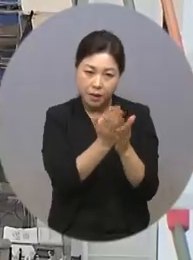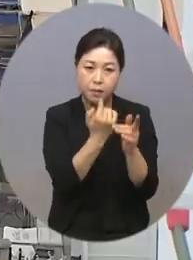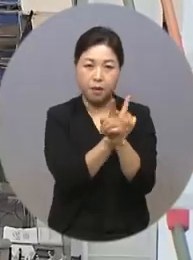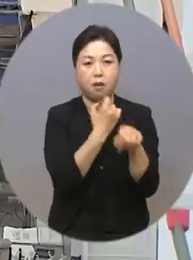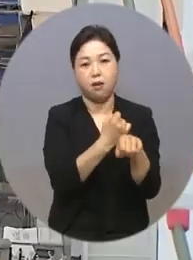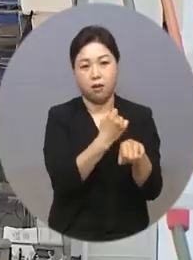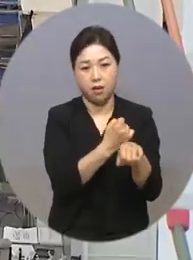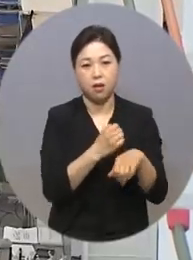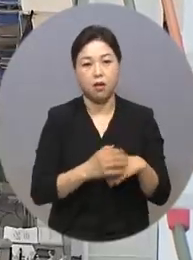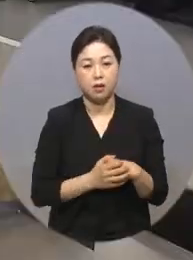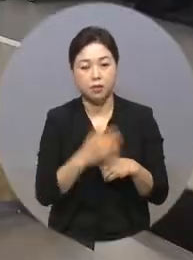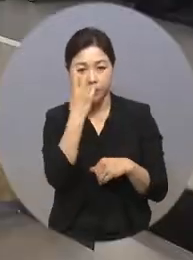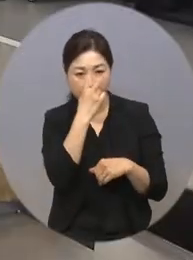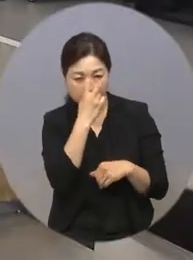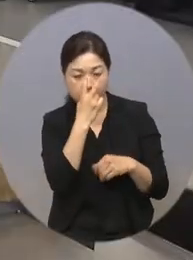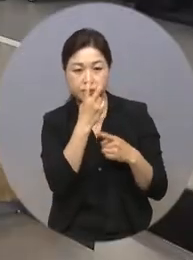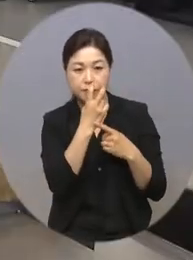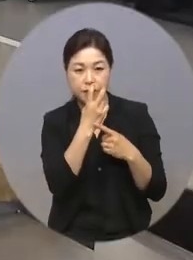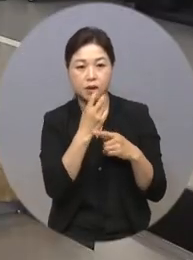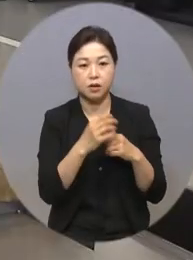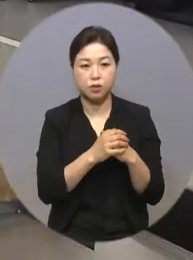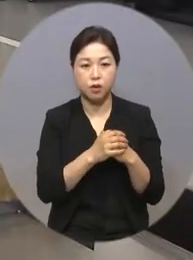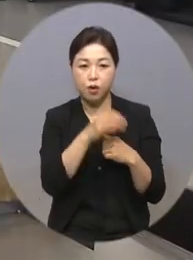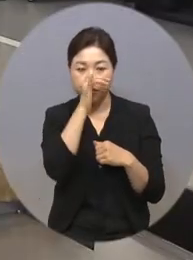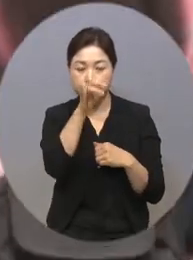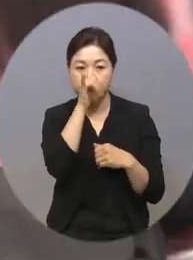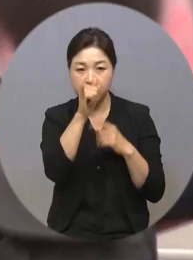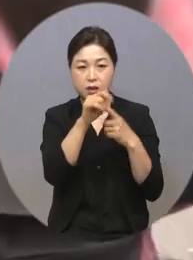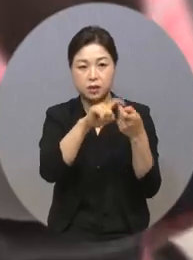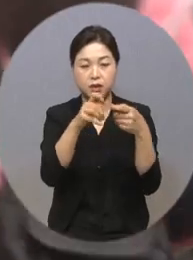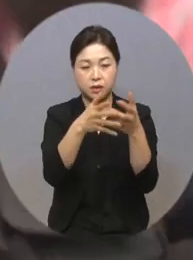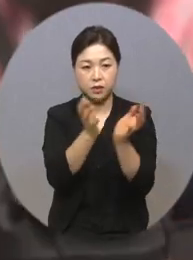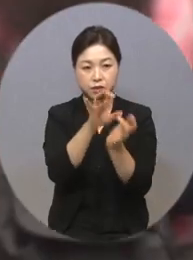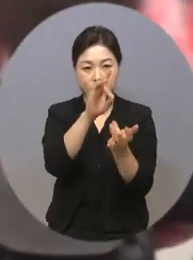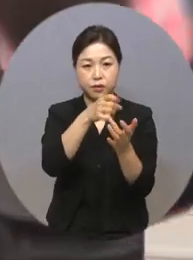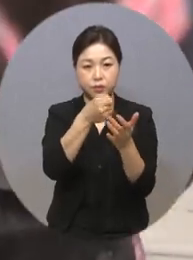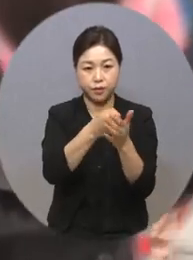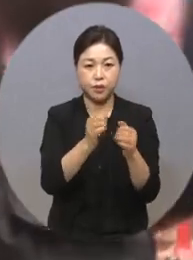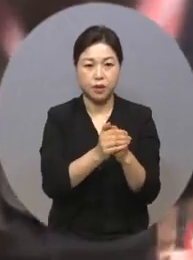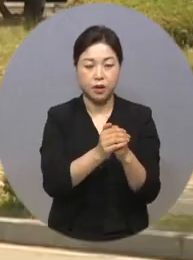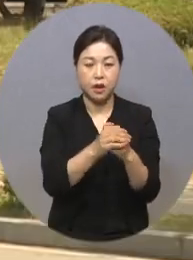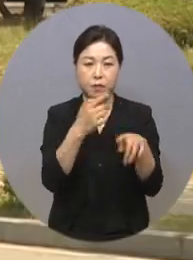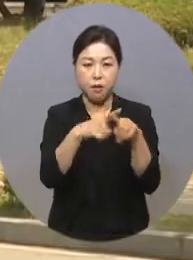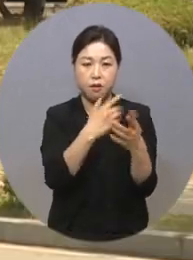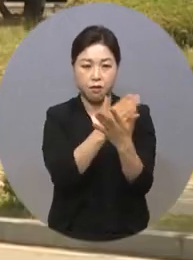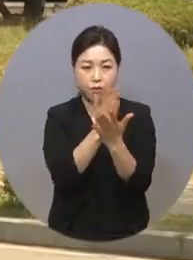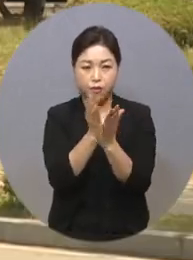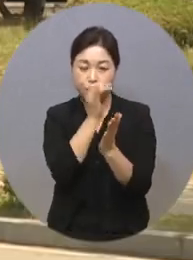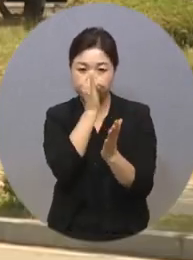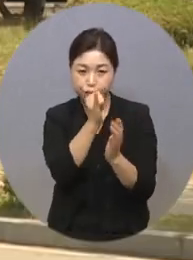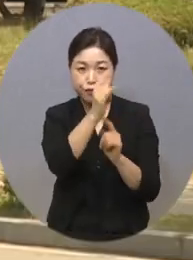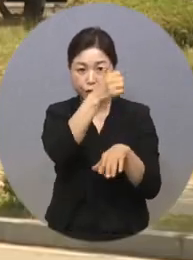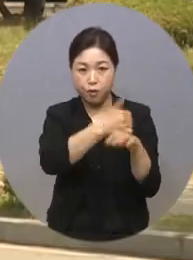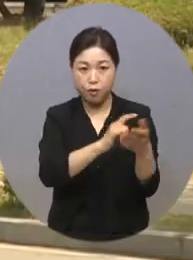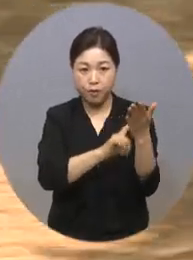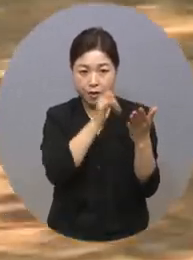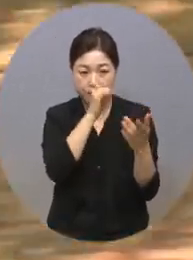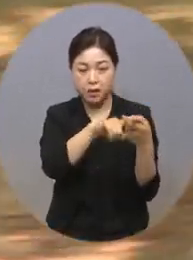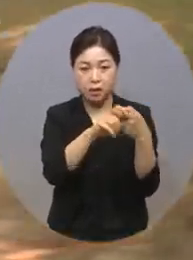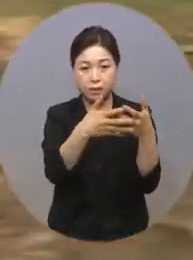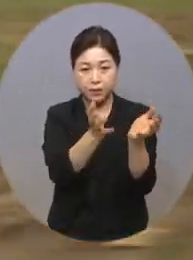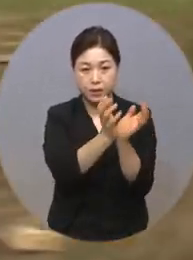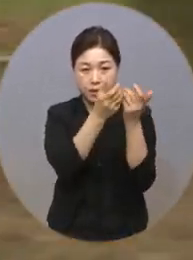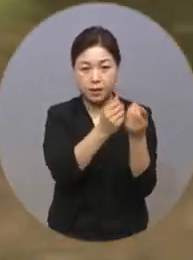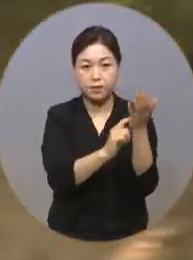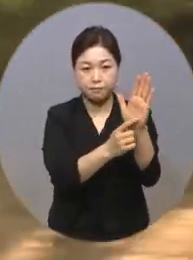고등직업교육 혁신 역량이 우수한 연합체를 선정했습니다. 특히 각 평가 영역별로 우수한 평가를 받은 연합체의 사례를